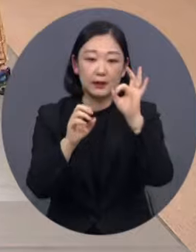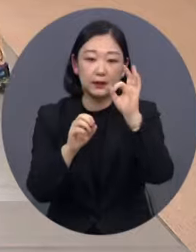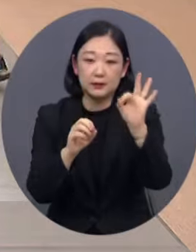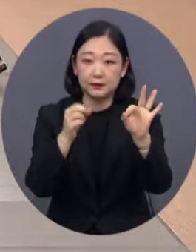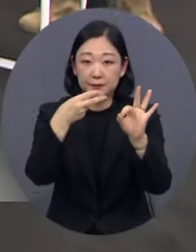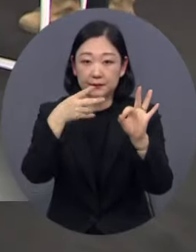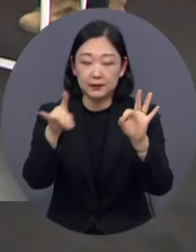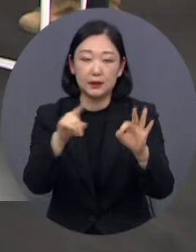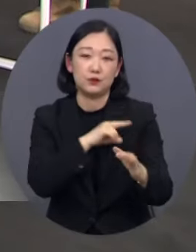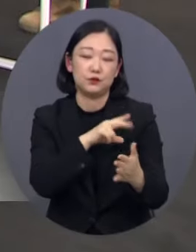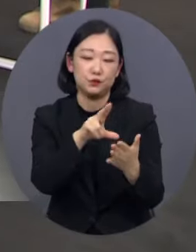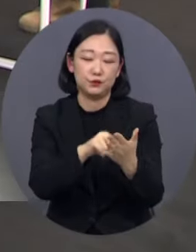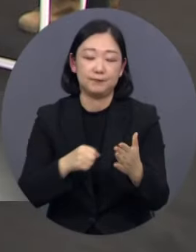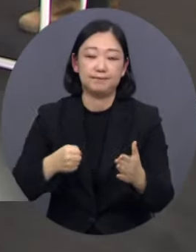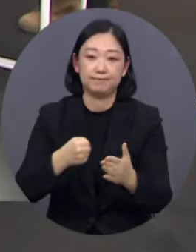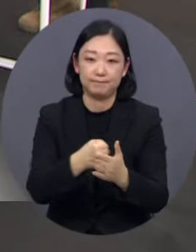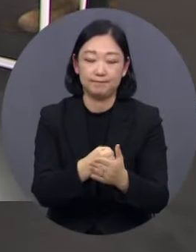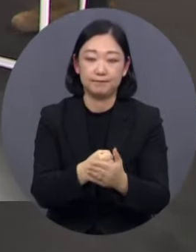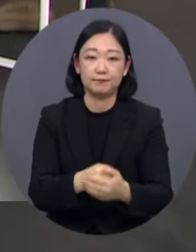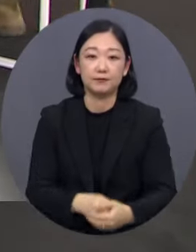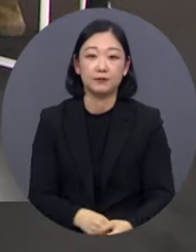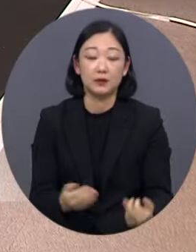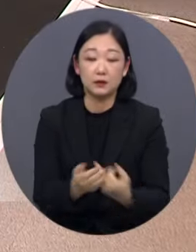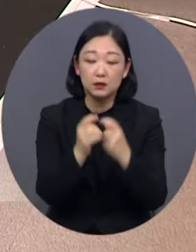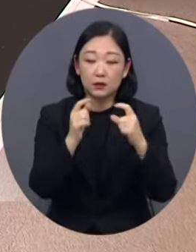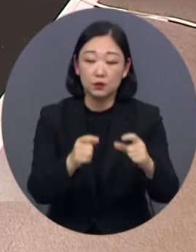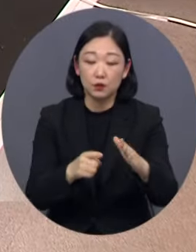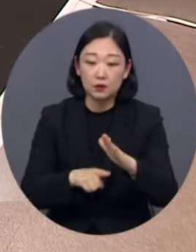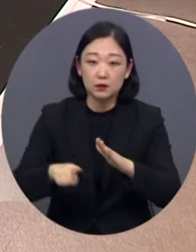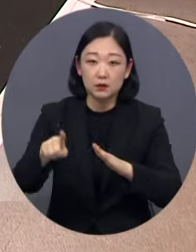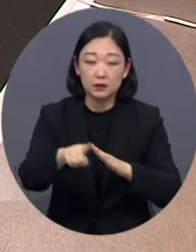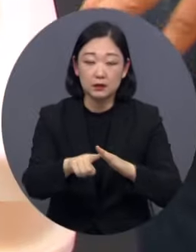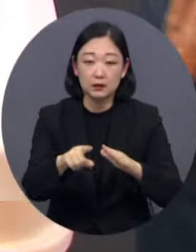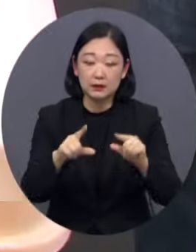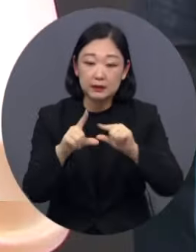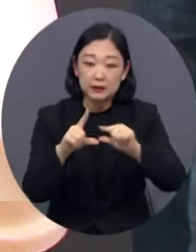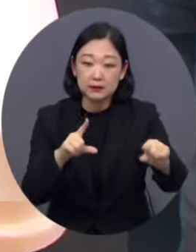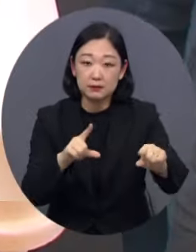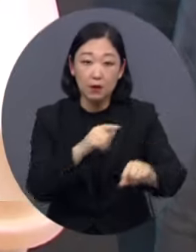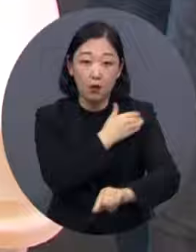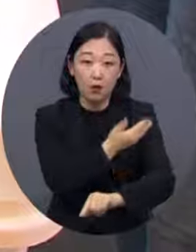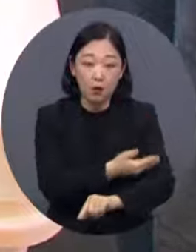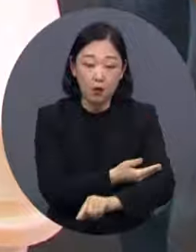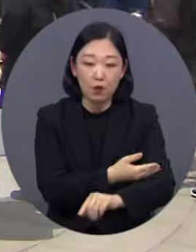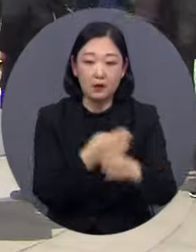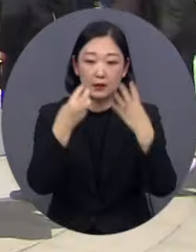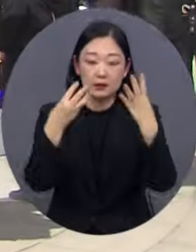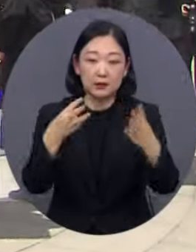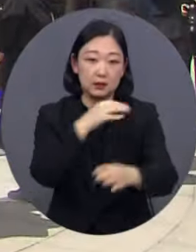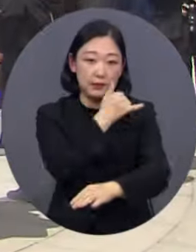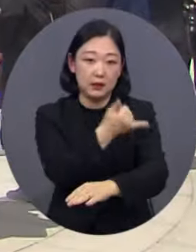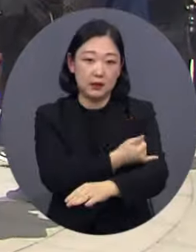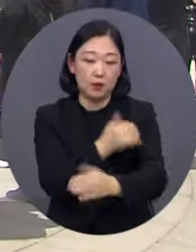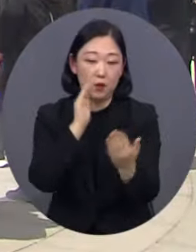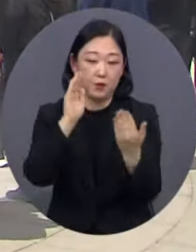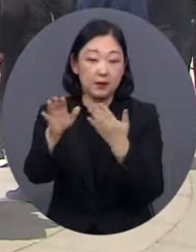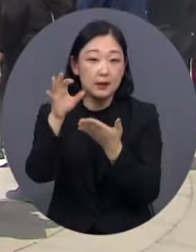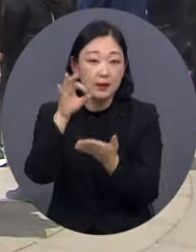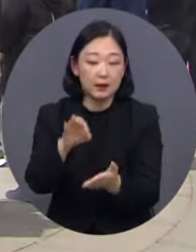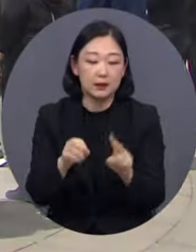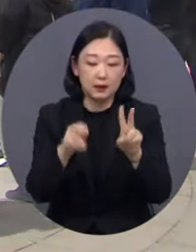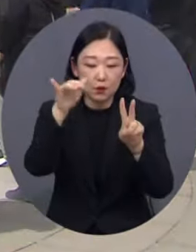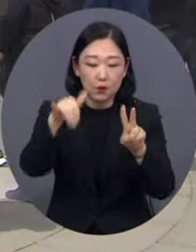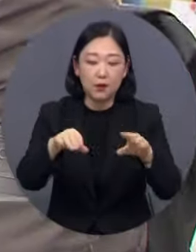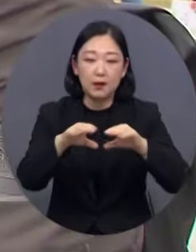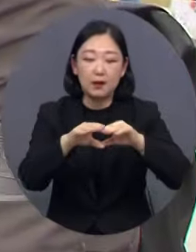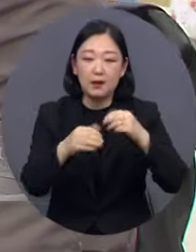선정했습니다. 10대 어젠다는 제주도가 선도하는 지방 분권을 비롯해 4.3 인권과 미래 가치, 제2공항